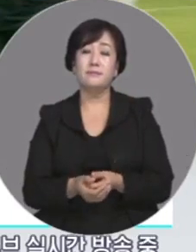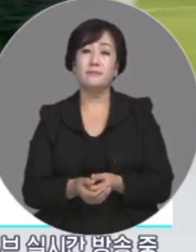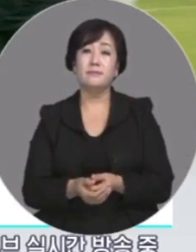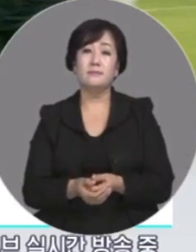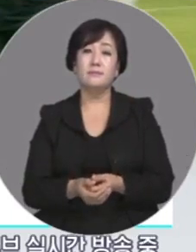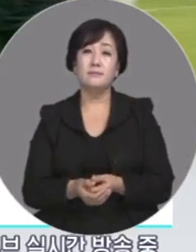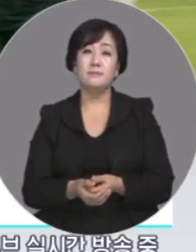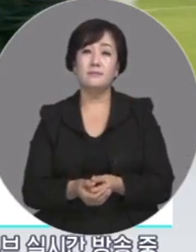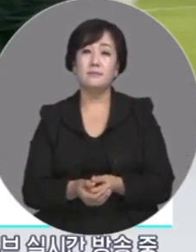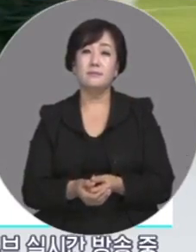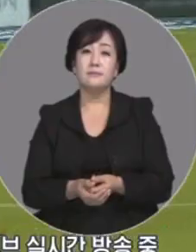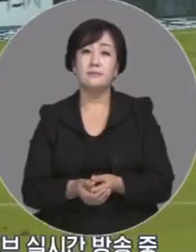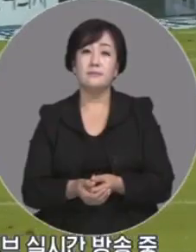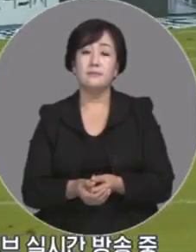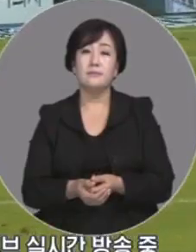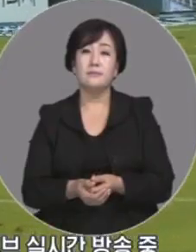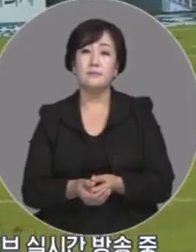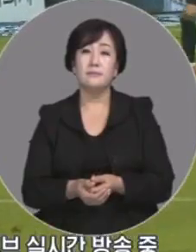보도합니다.